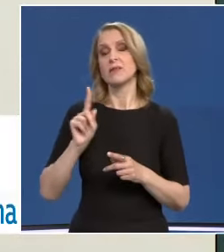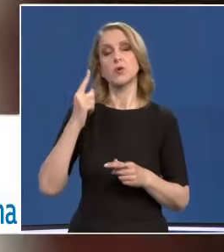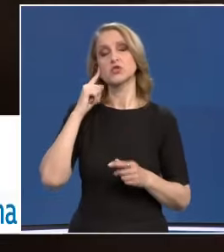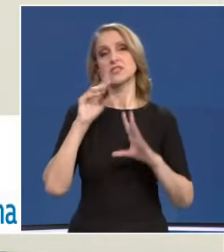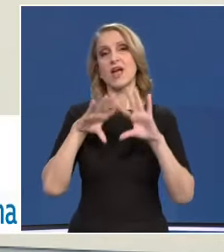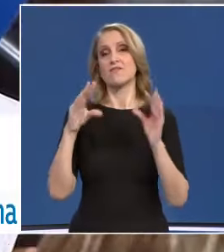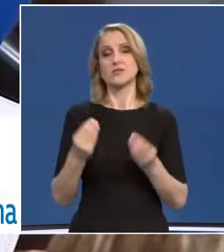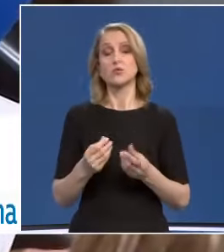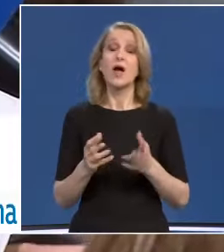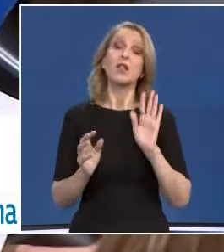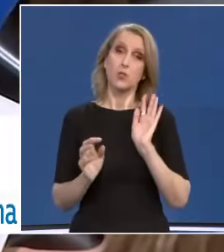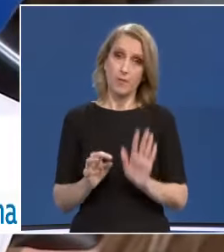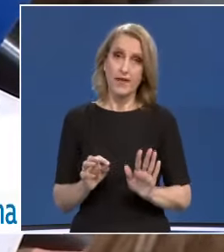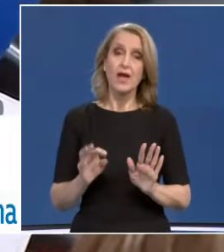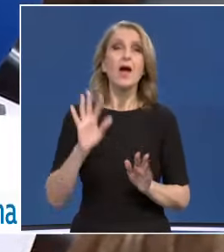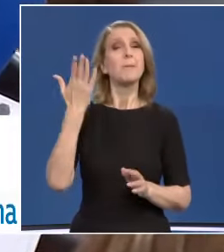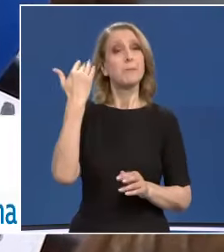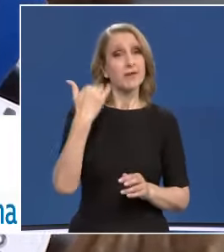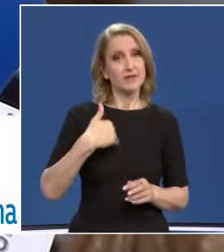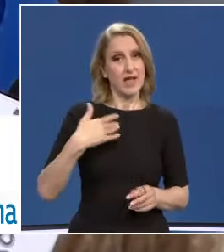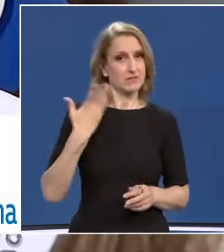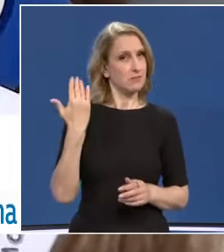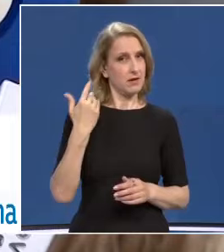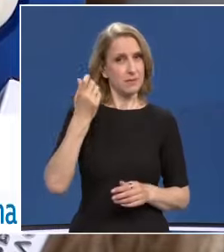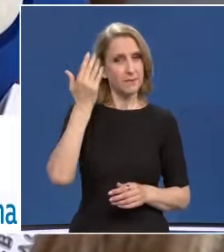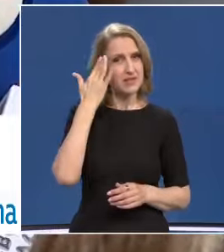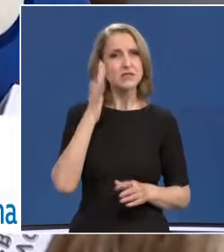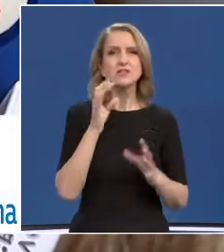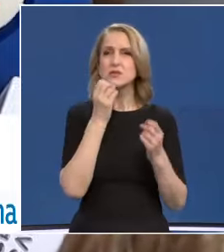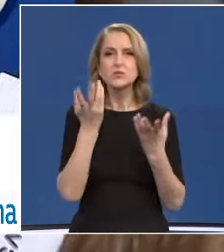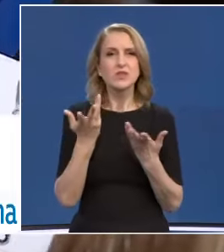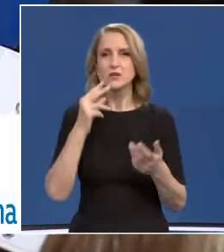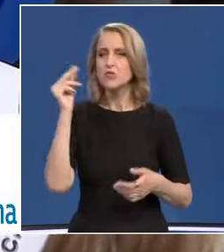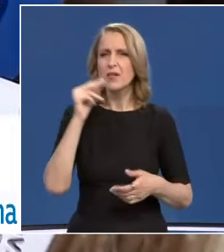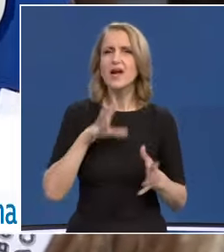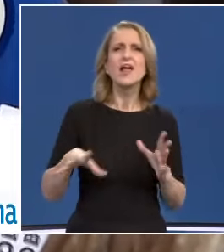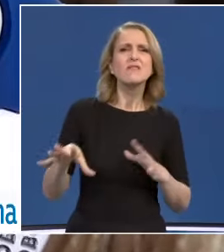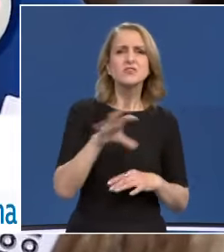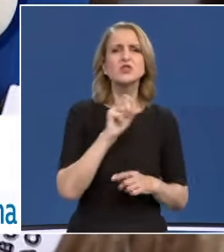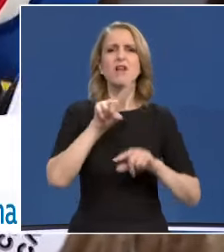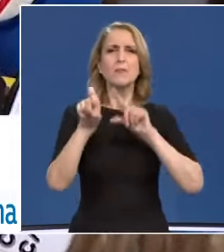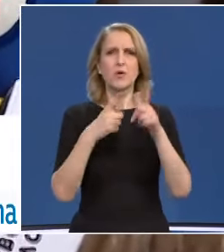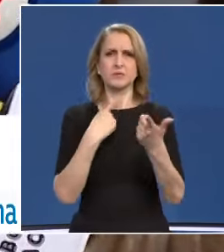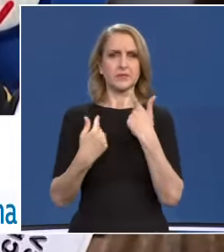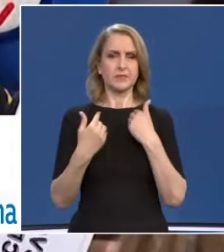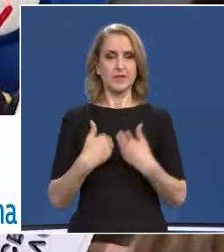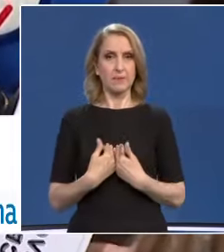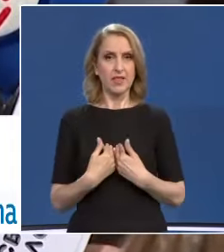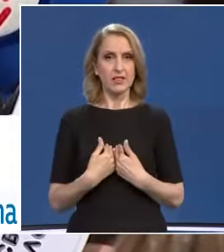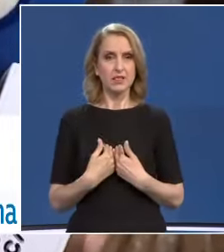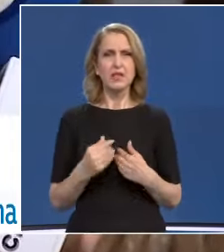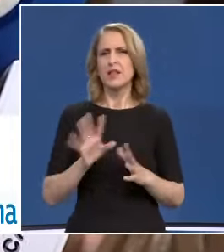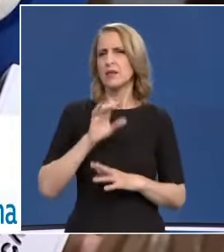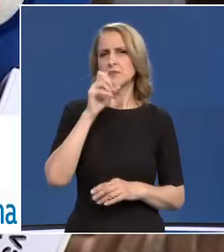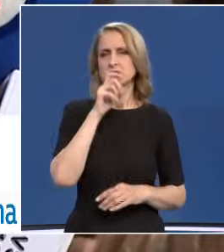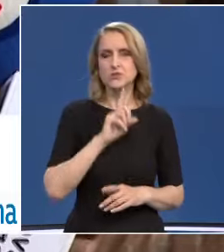Искам да питам. Когато нещо се случваше в България, всички въпроси бяха към мен. Без